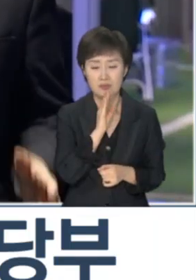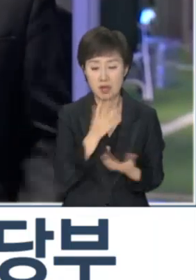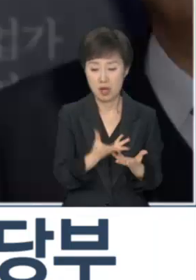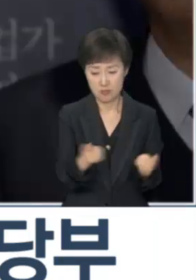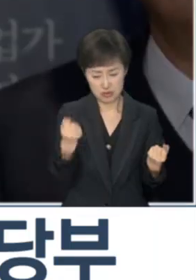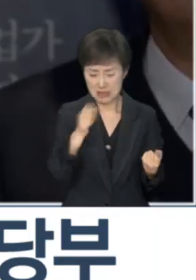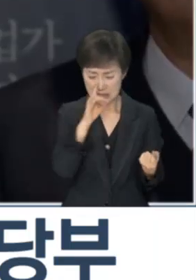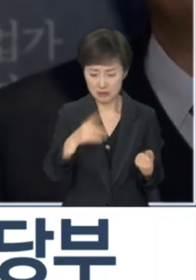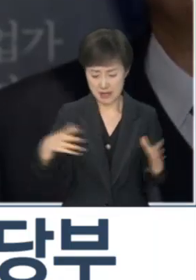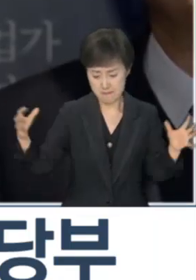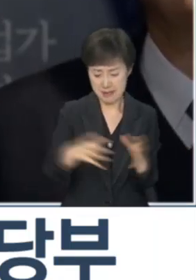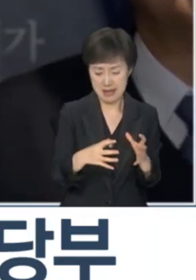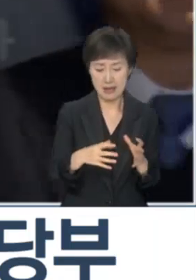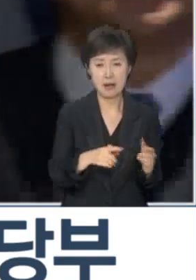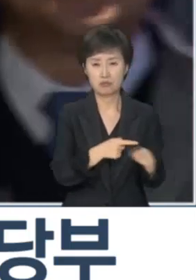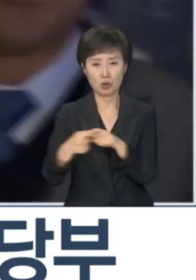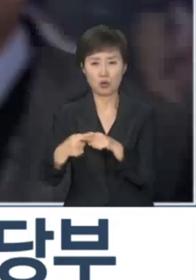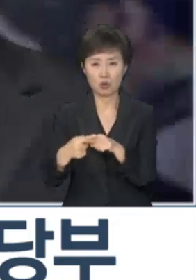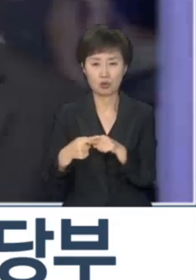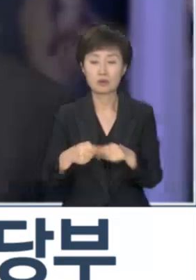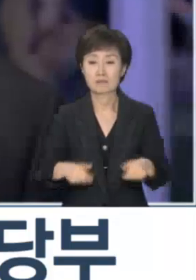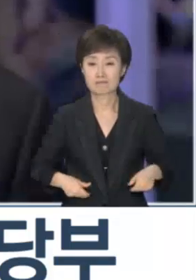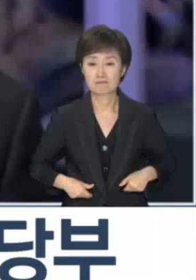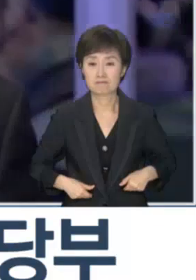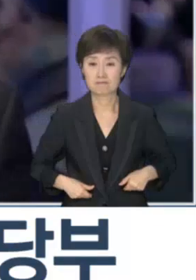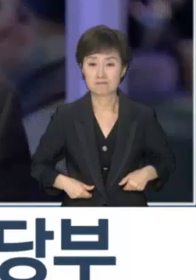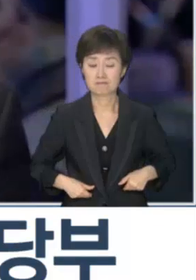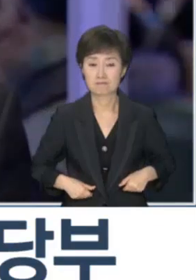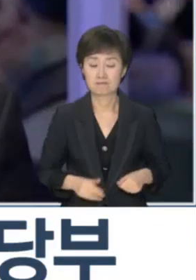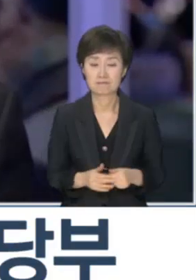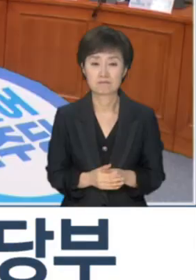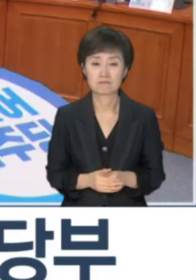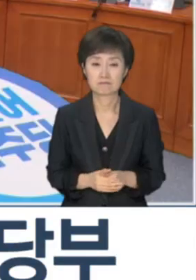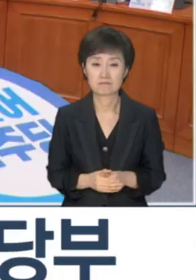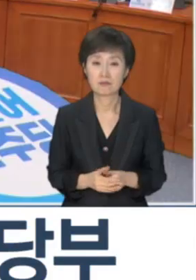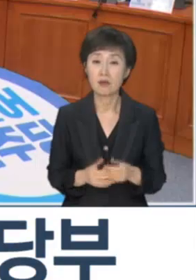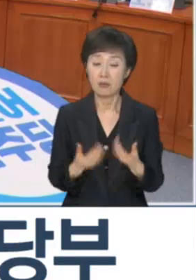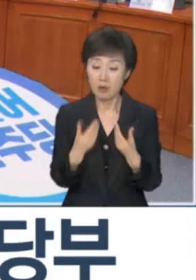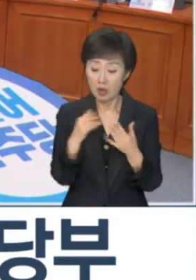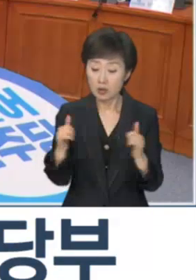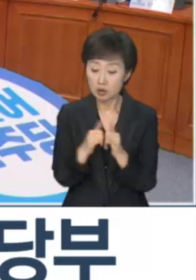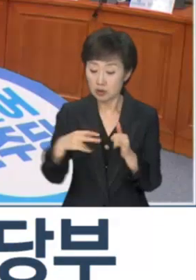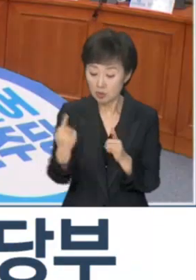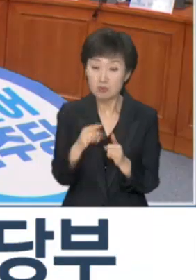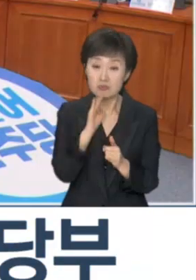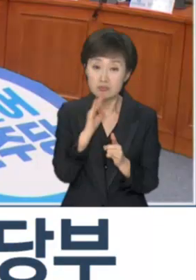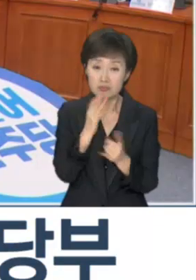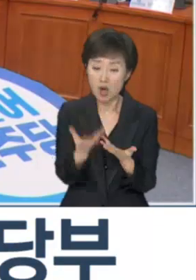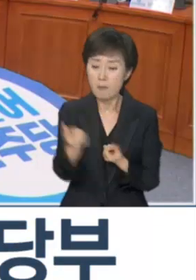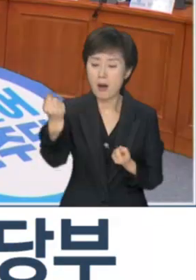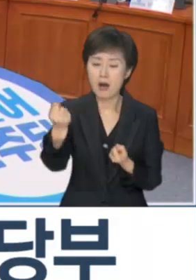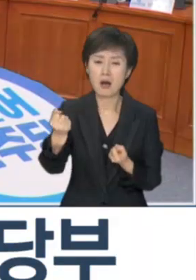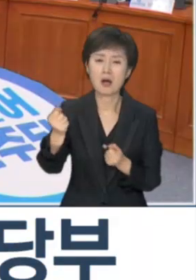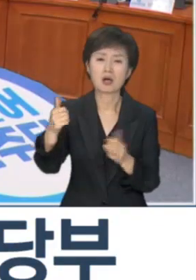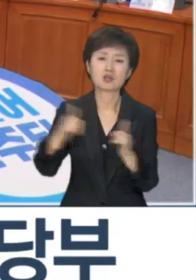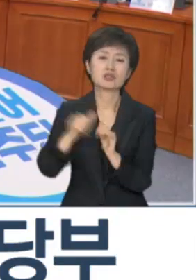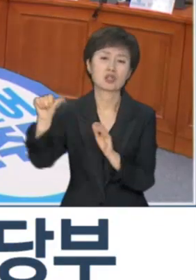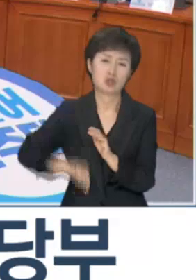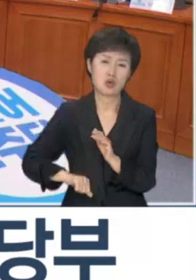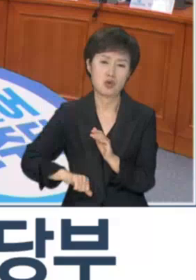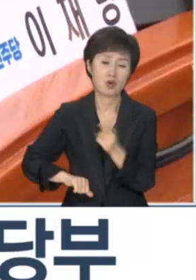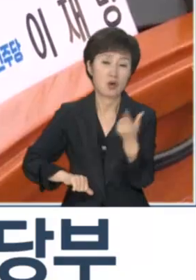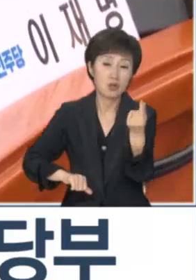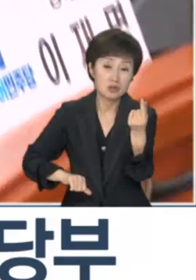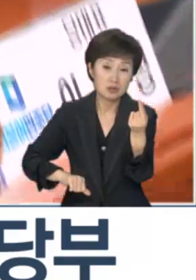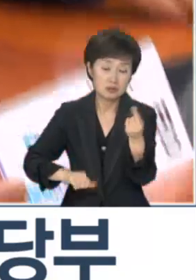해야만이 그것은 내부적인 어떤 싸움에서도 분열이 되면 필패지만 내부제에서 단결이 돼야만이